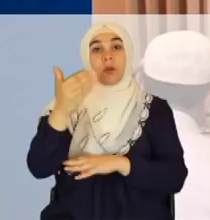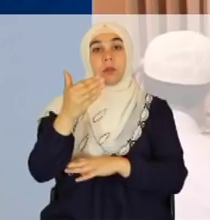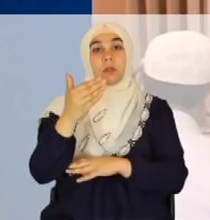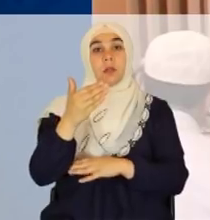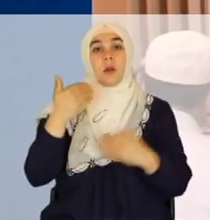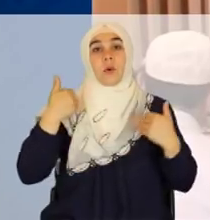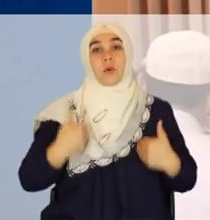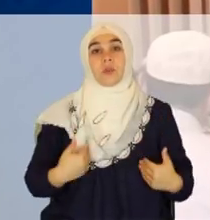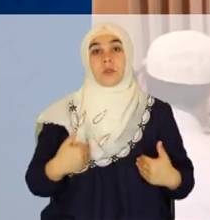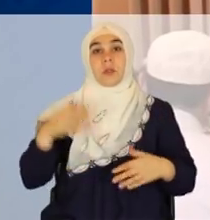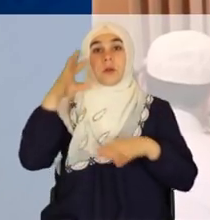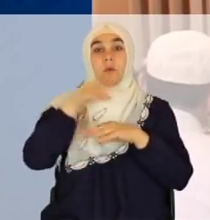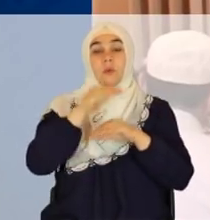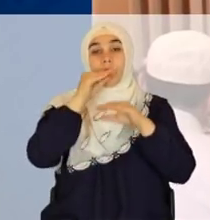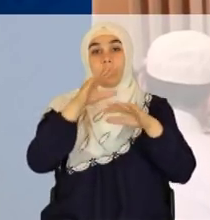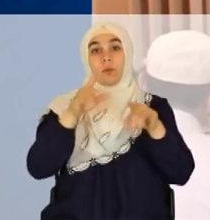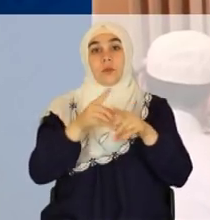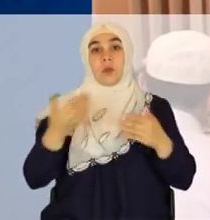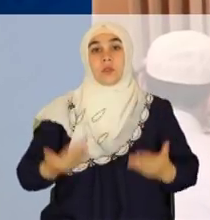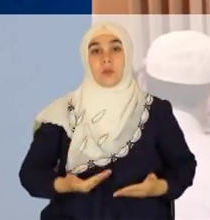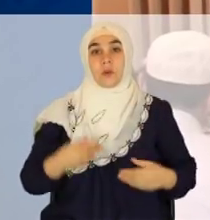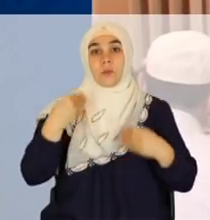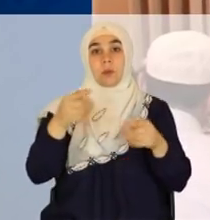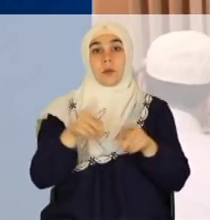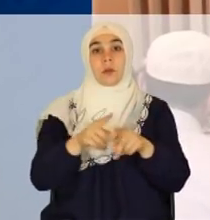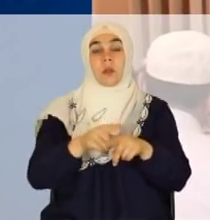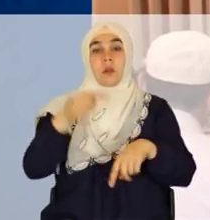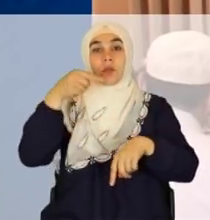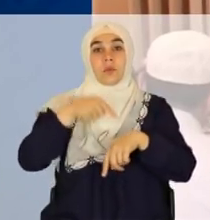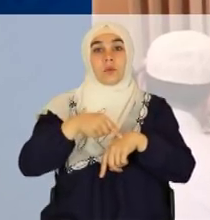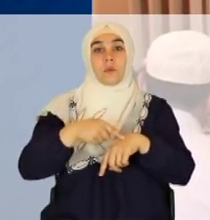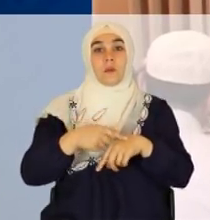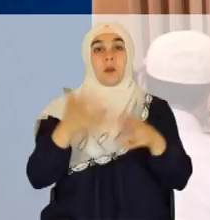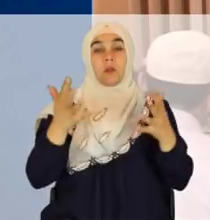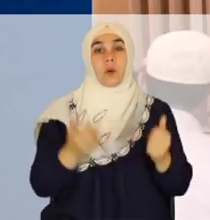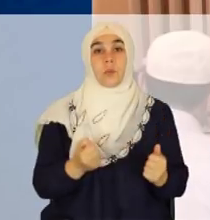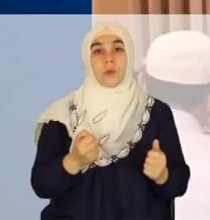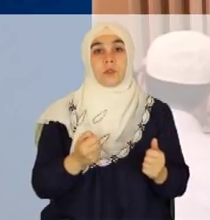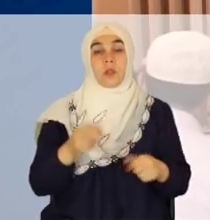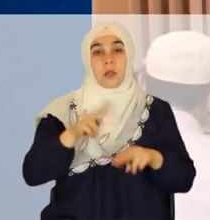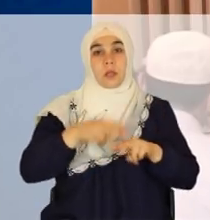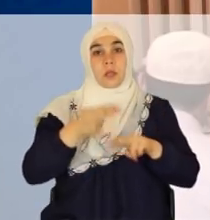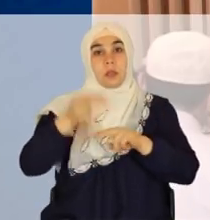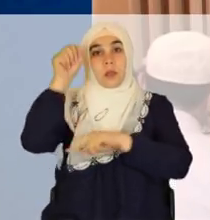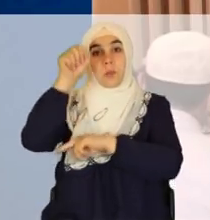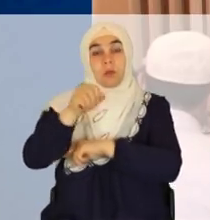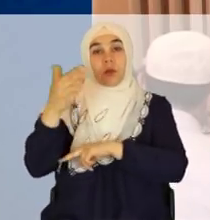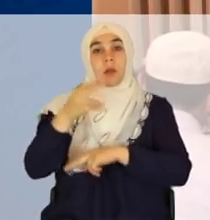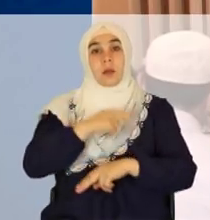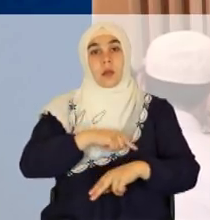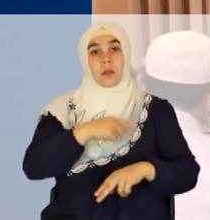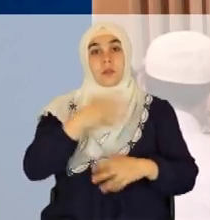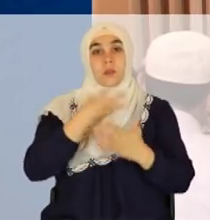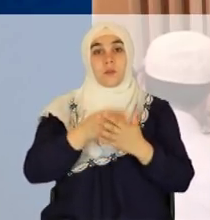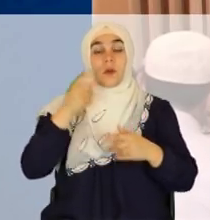kuruk tanesini can kiritiş, ana ondan halavet tapış, ana şu ibadet bizni,